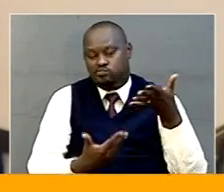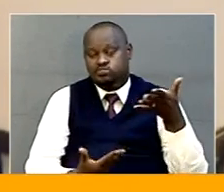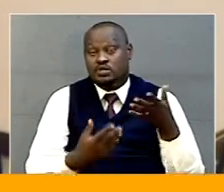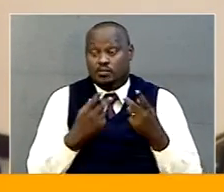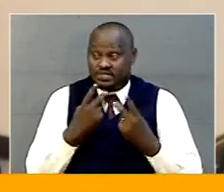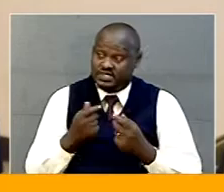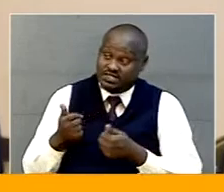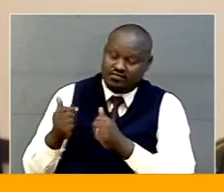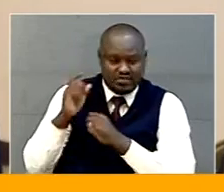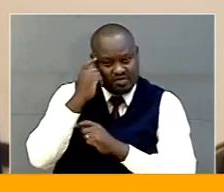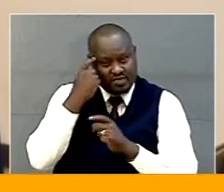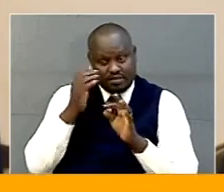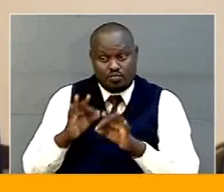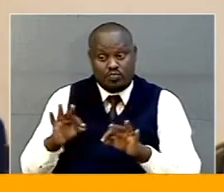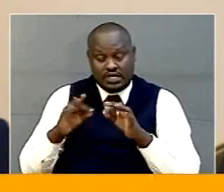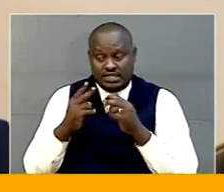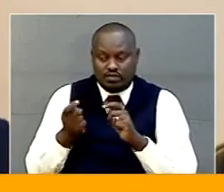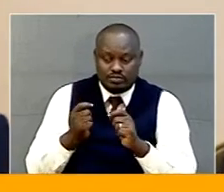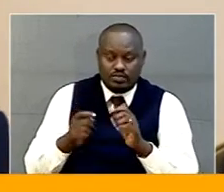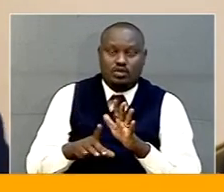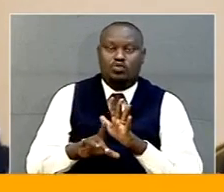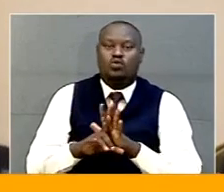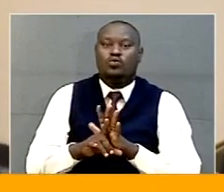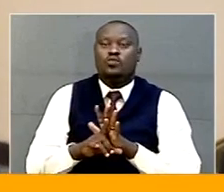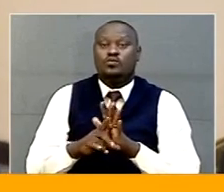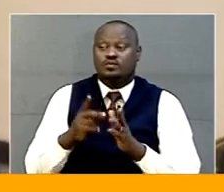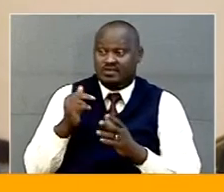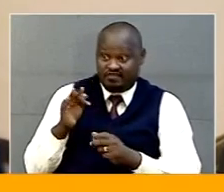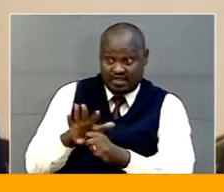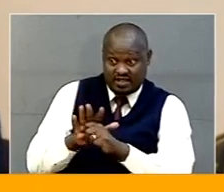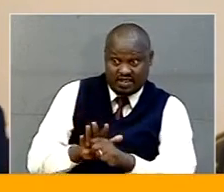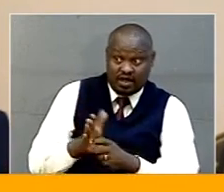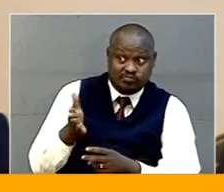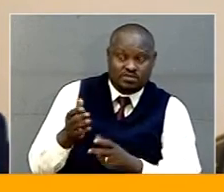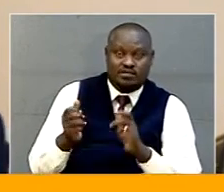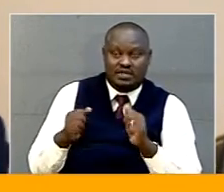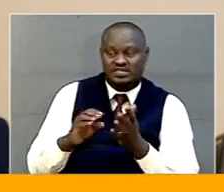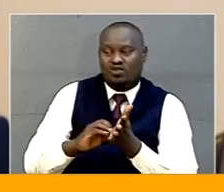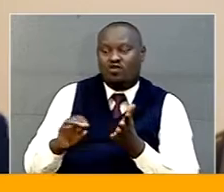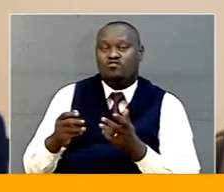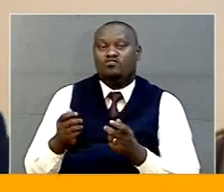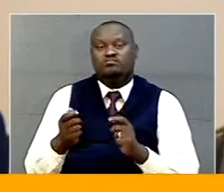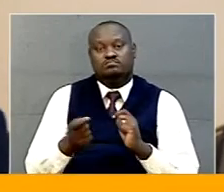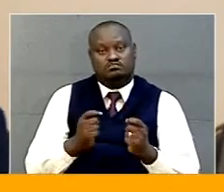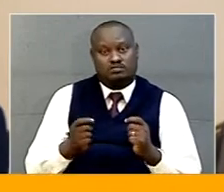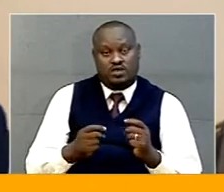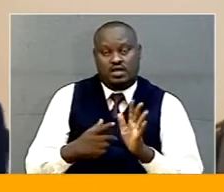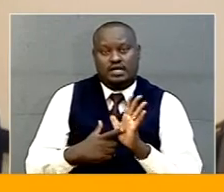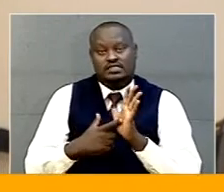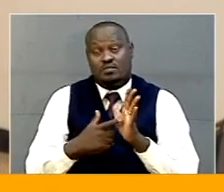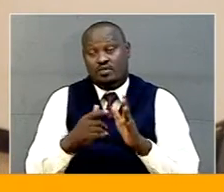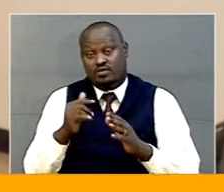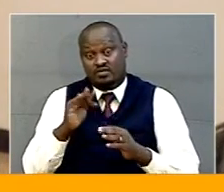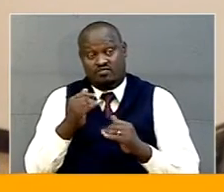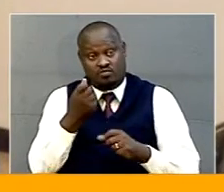amateeka gano galongoosebwa gaggyibwawo wakatirwa okufuula omusango kwanawulwa okukola omulimu gw'okusaka